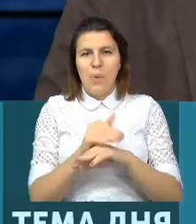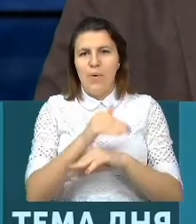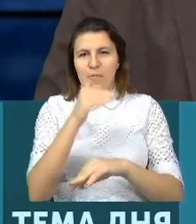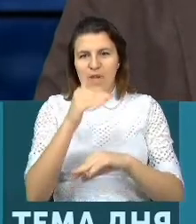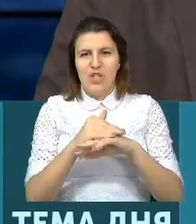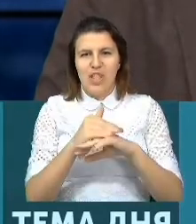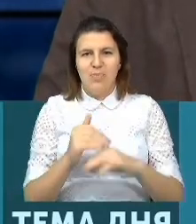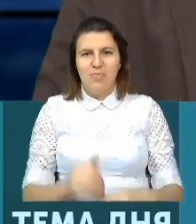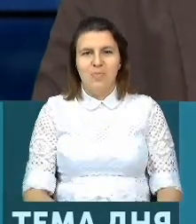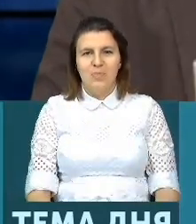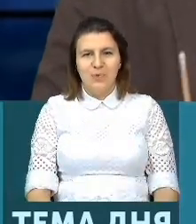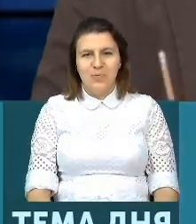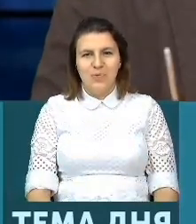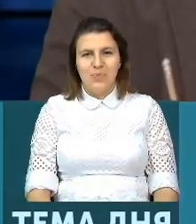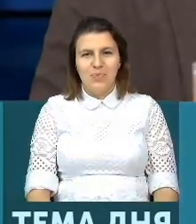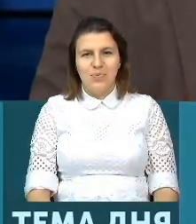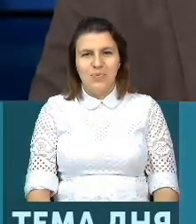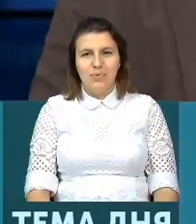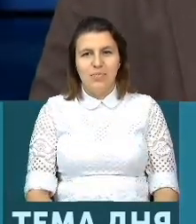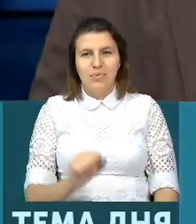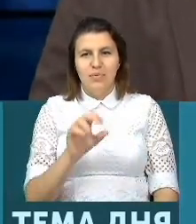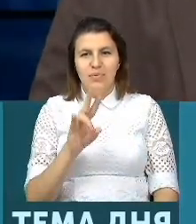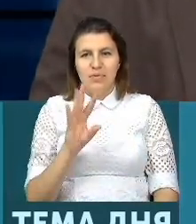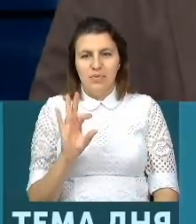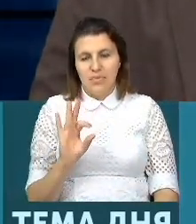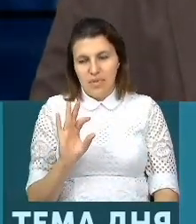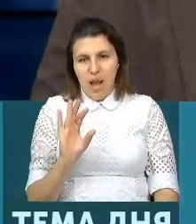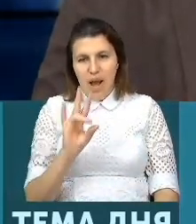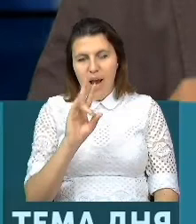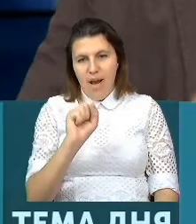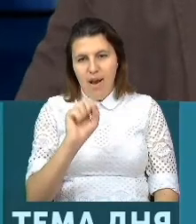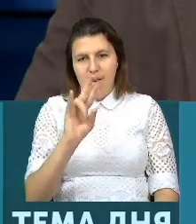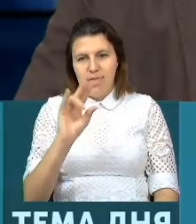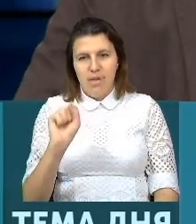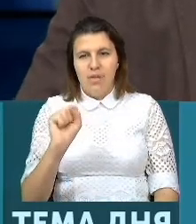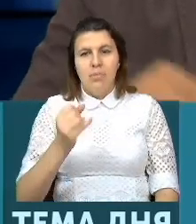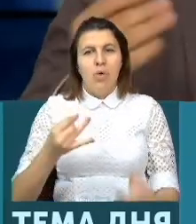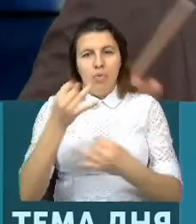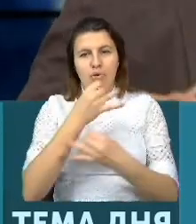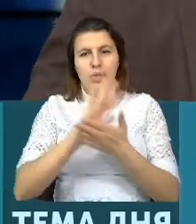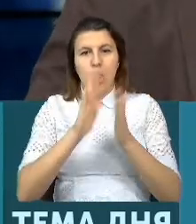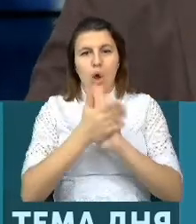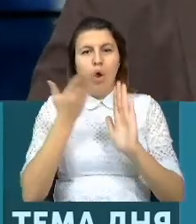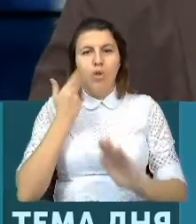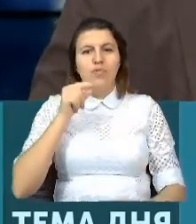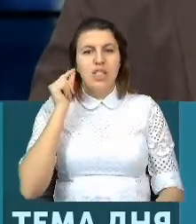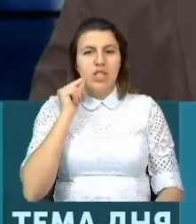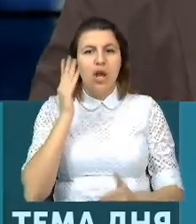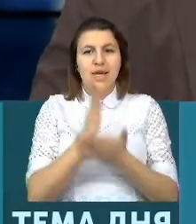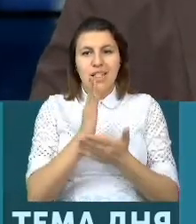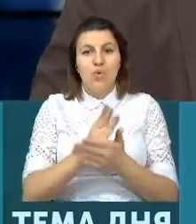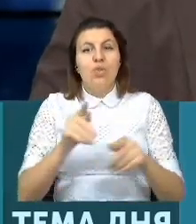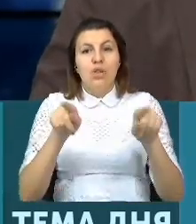вечора. Пані Анно, дивіться, ми зараз обговорюємо ситуацію, коли у Лисичанську теж існує ось такий вільний простір, він